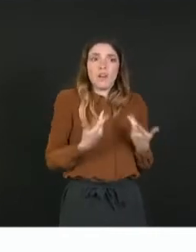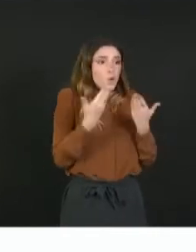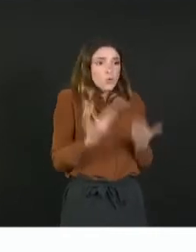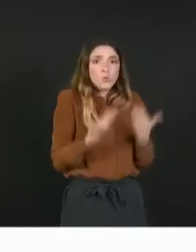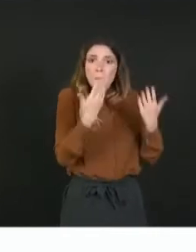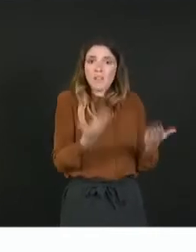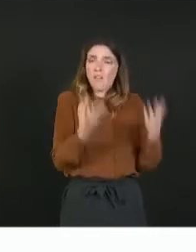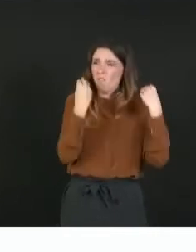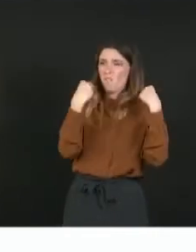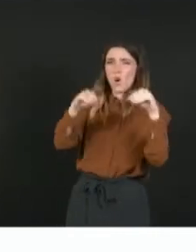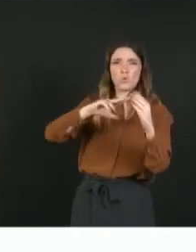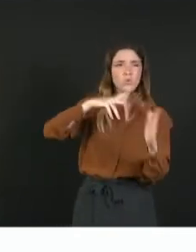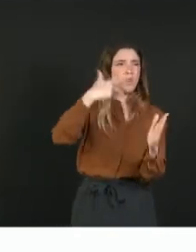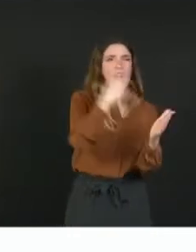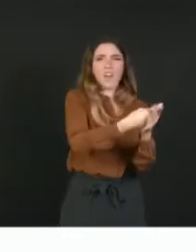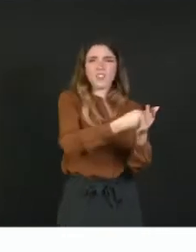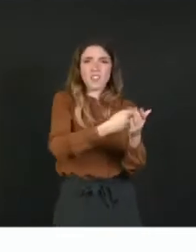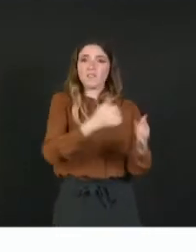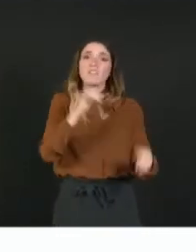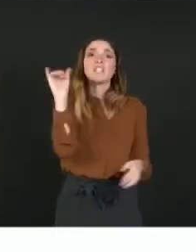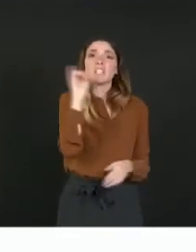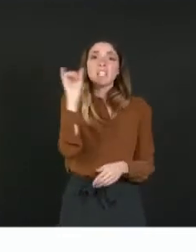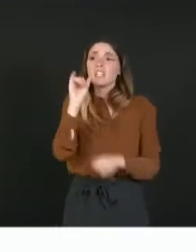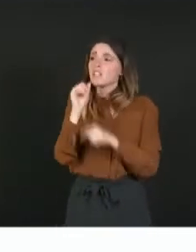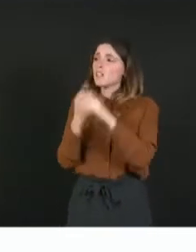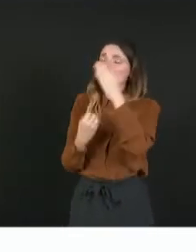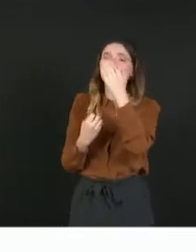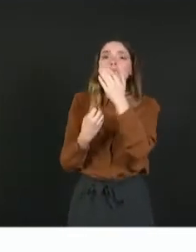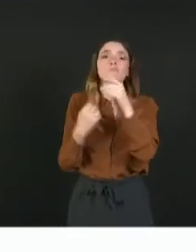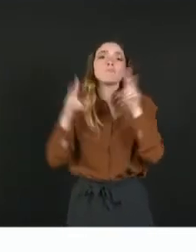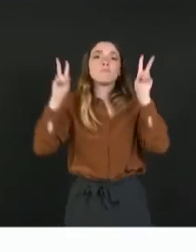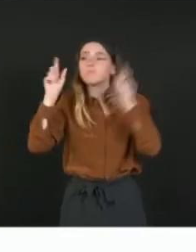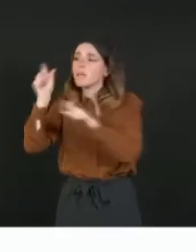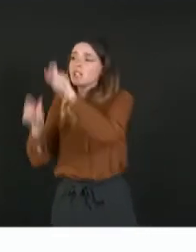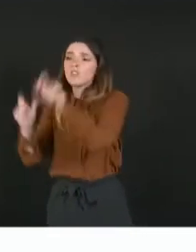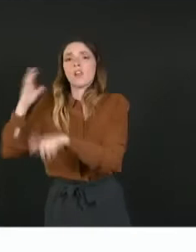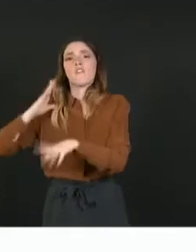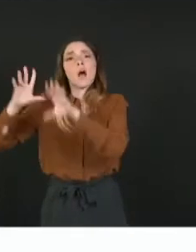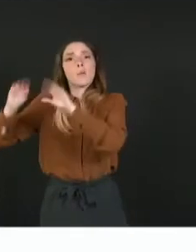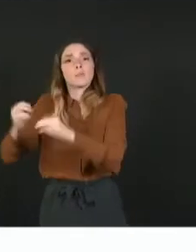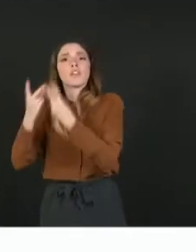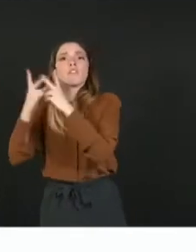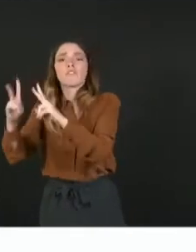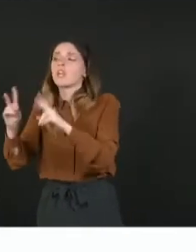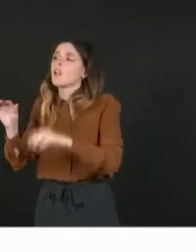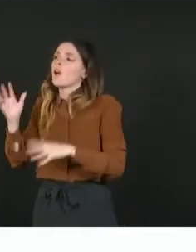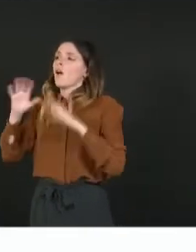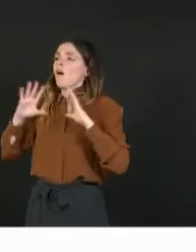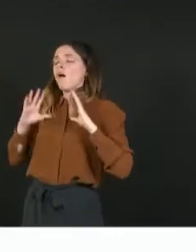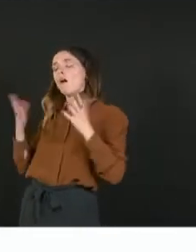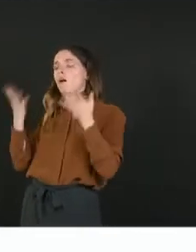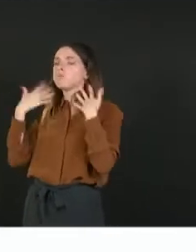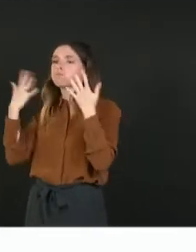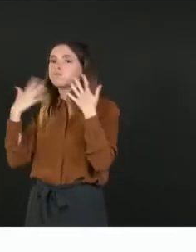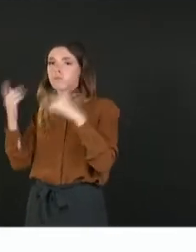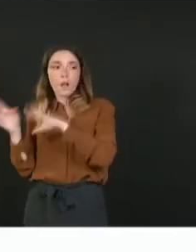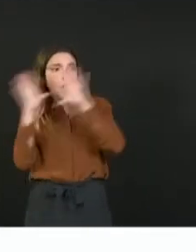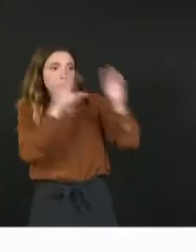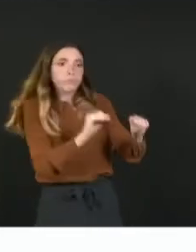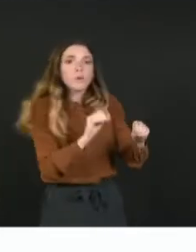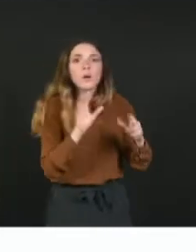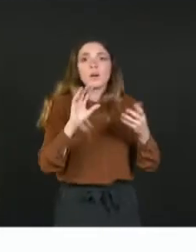vendus, tous ces hameaux ont été achetés par des néo-ruraux, comme on dit, qui quittent les conditions urbaines pour venir sur le territoire avec des